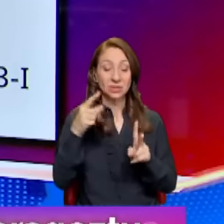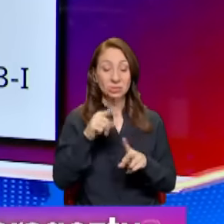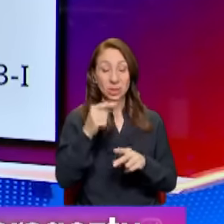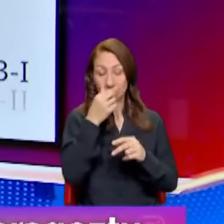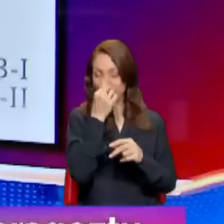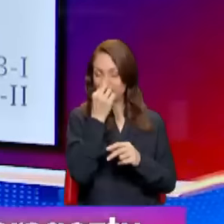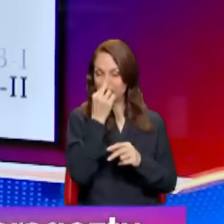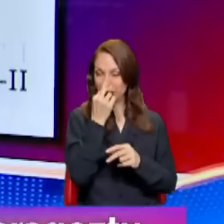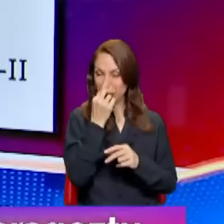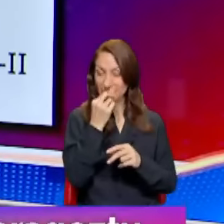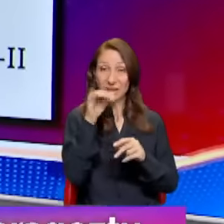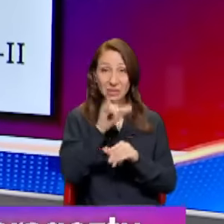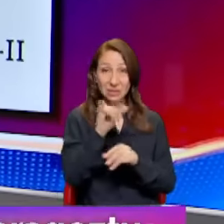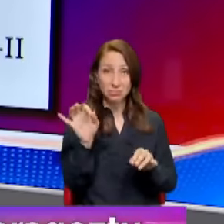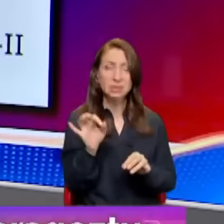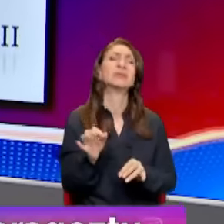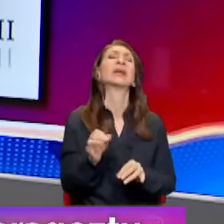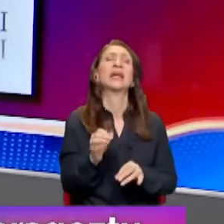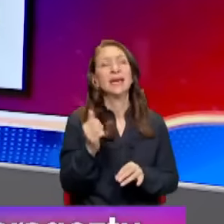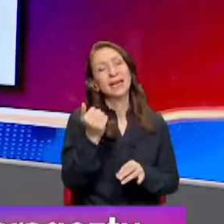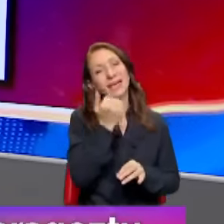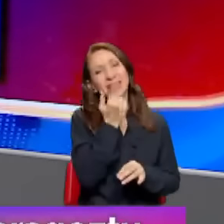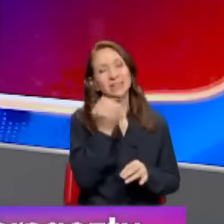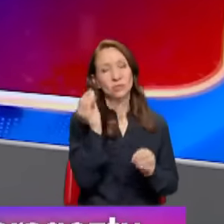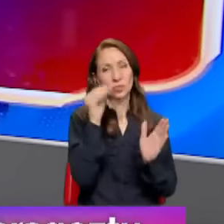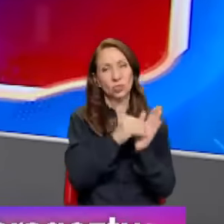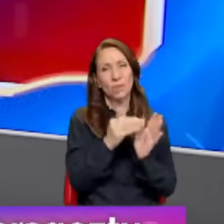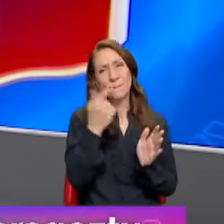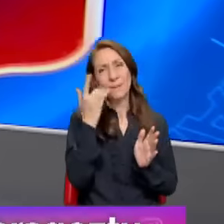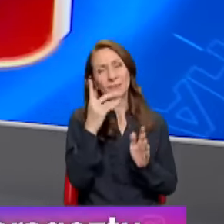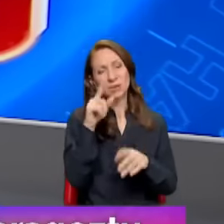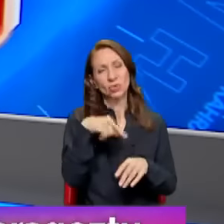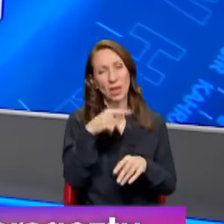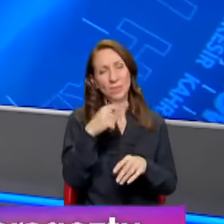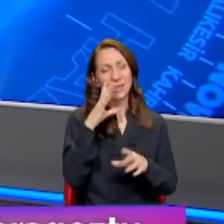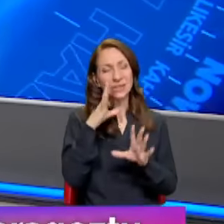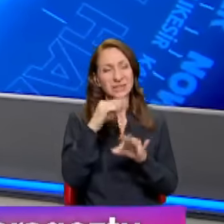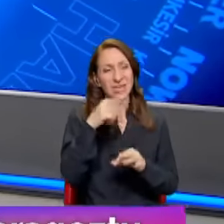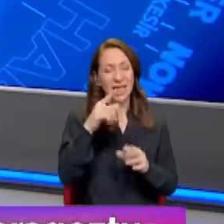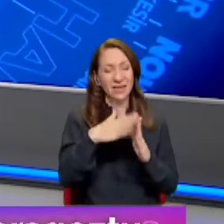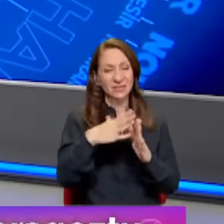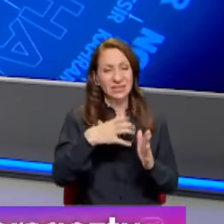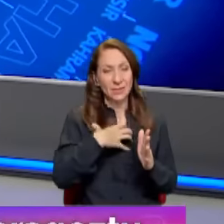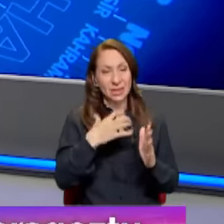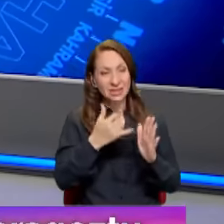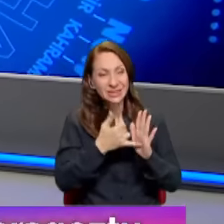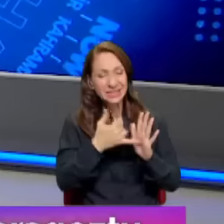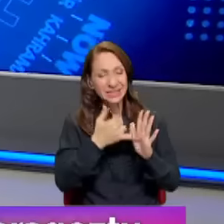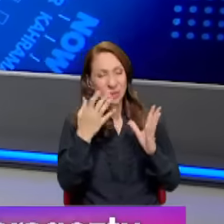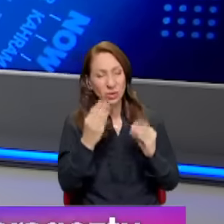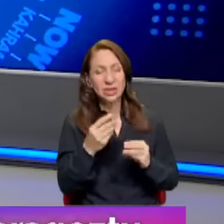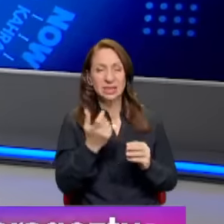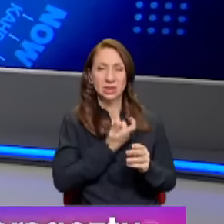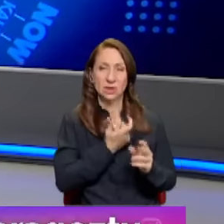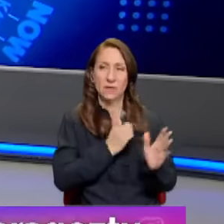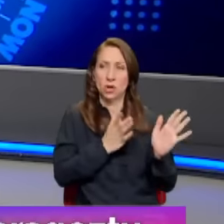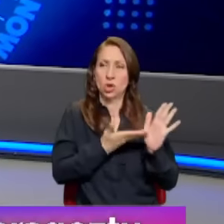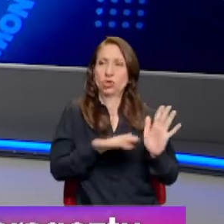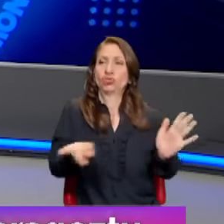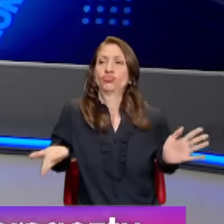burada Haksız mı değil geçici süreliğine getirmişti Belki bir dönem Hani insanları ev sahiplerini ikna eder de yasa var